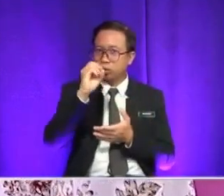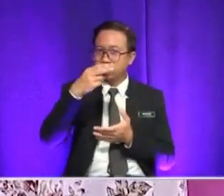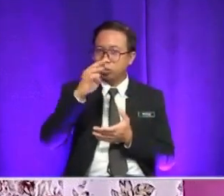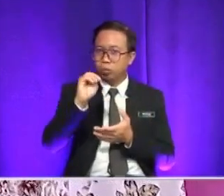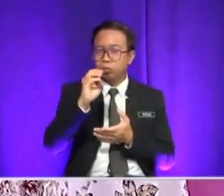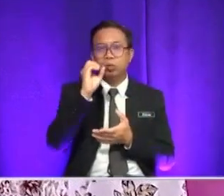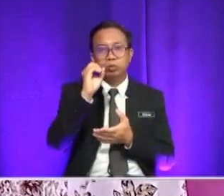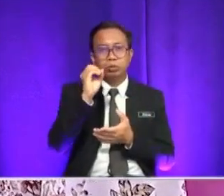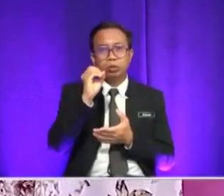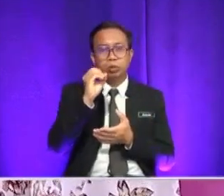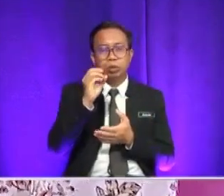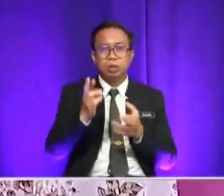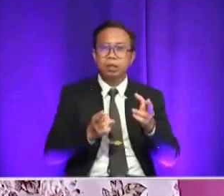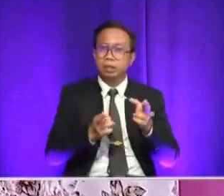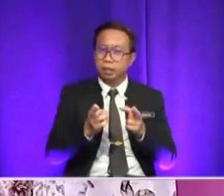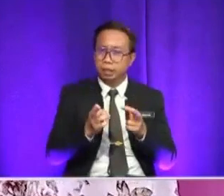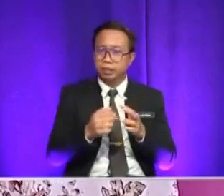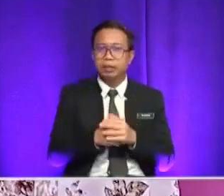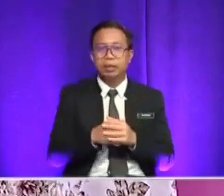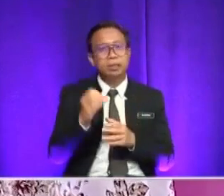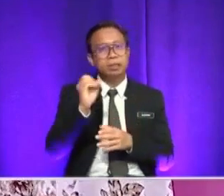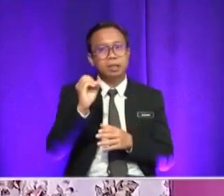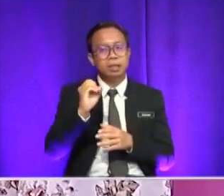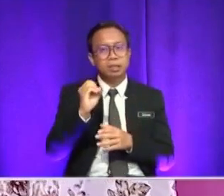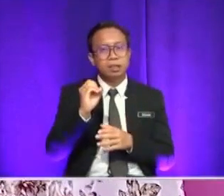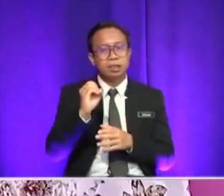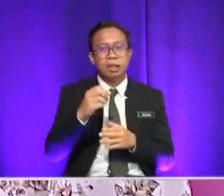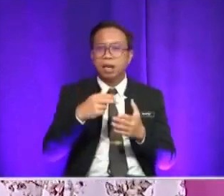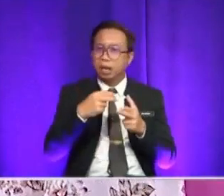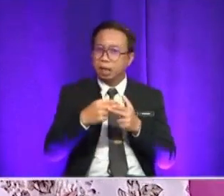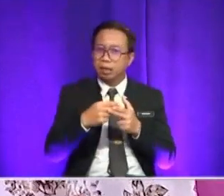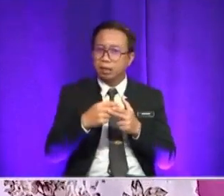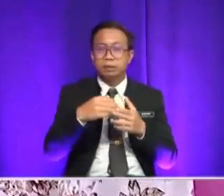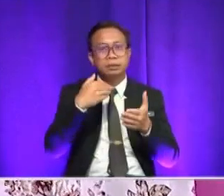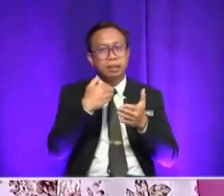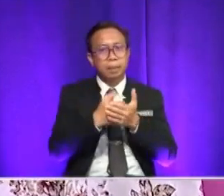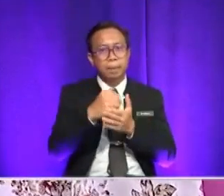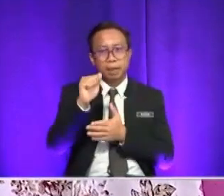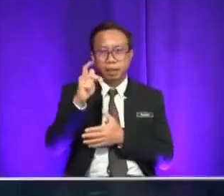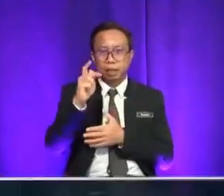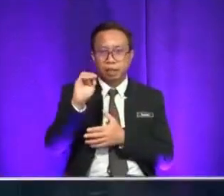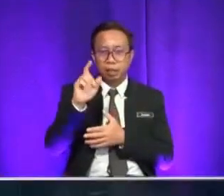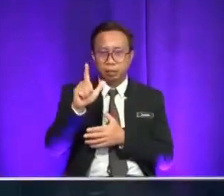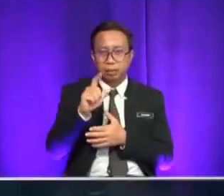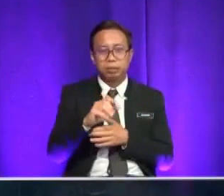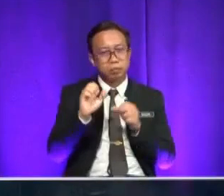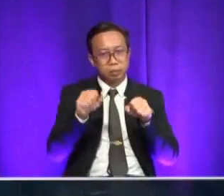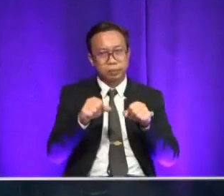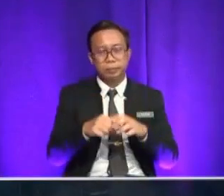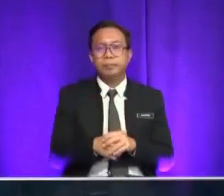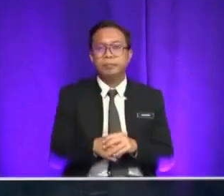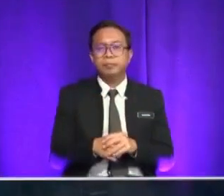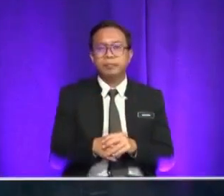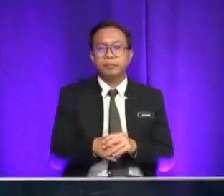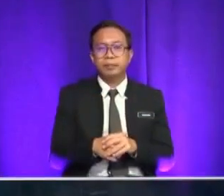kosong rintangan. Kosong rintangan, tiada halangan. Jadi untuk saya sampai ke Akmal, boleh ke? Macam